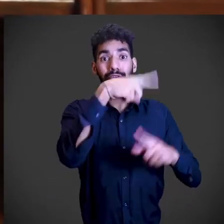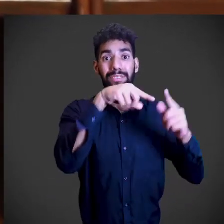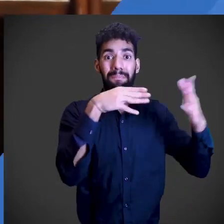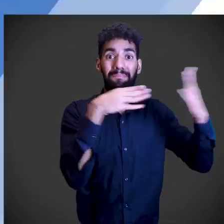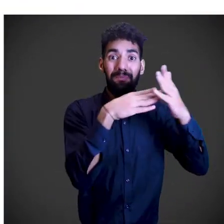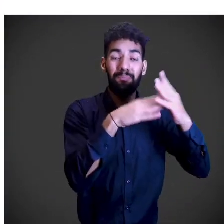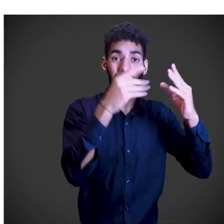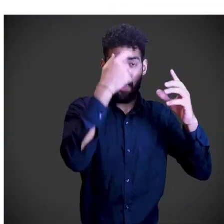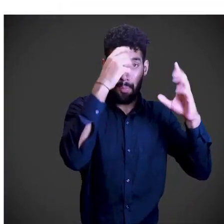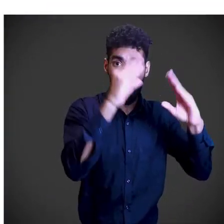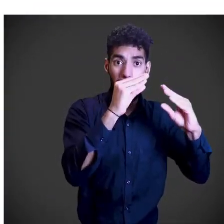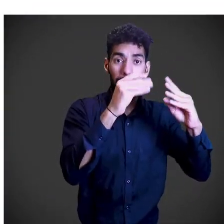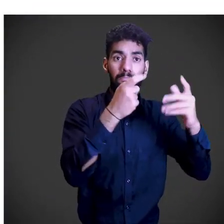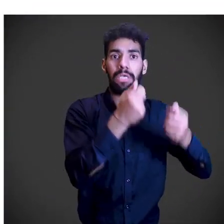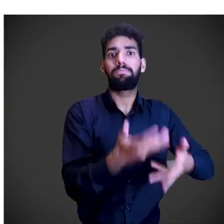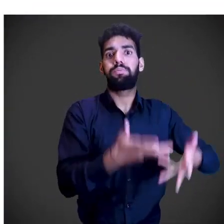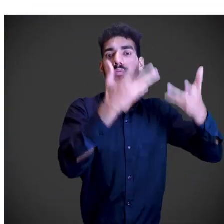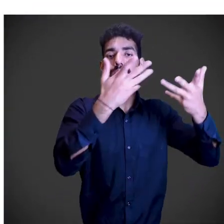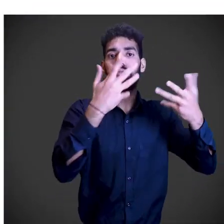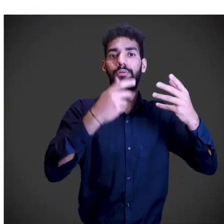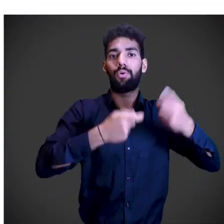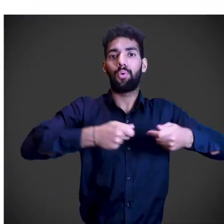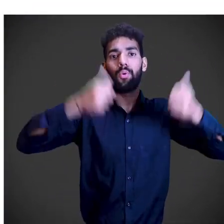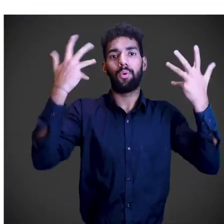इकोनॉमिकली बहुत बेहतर हो गए।